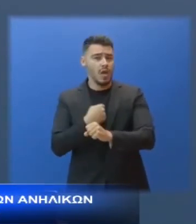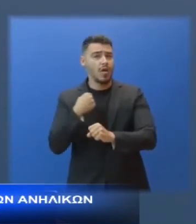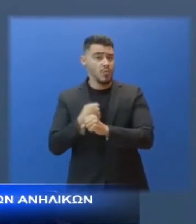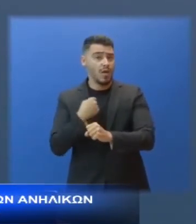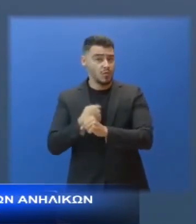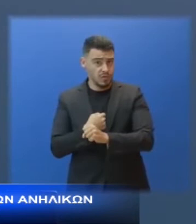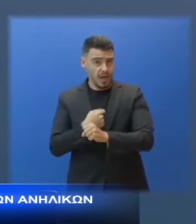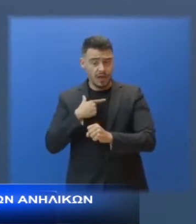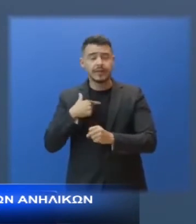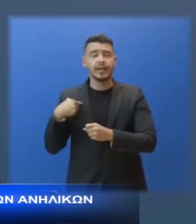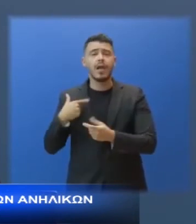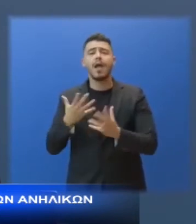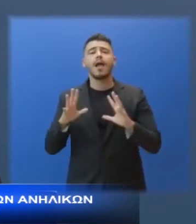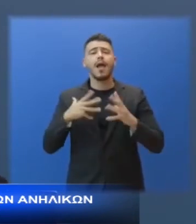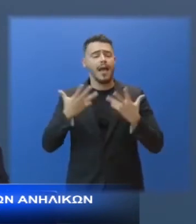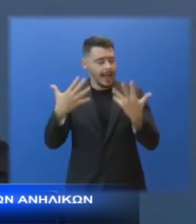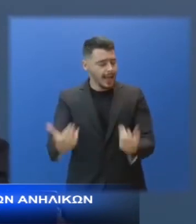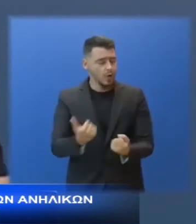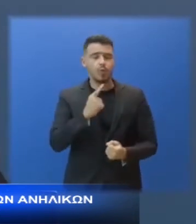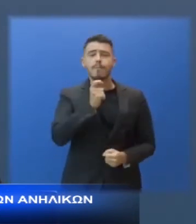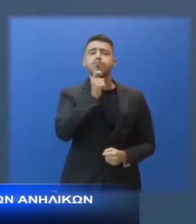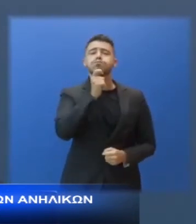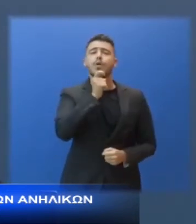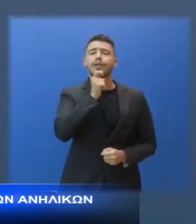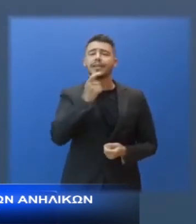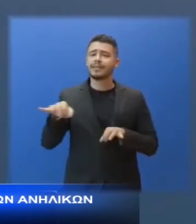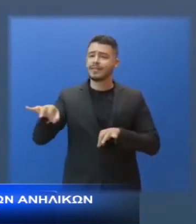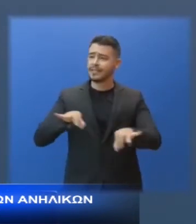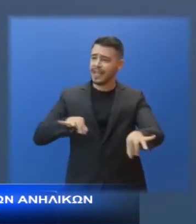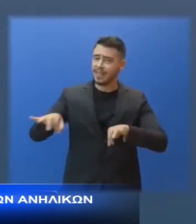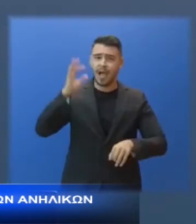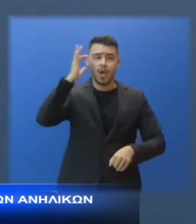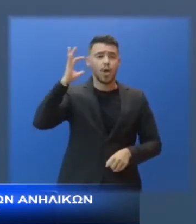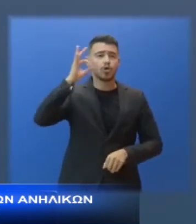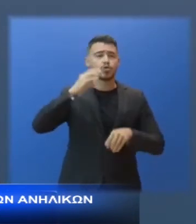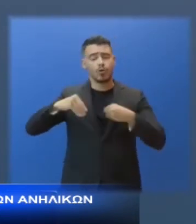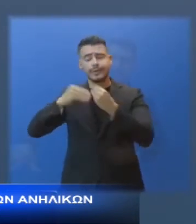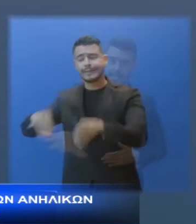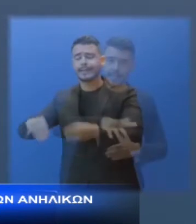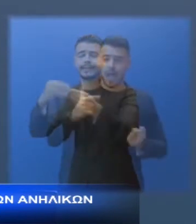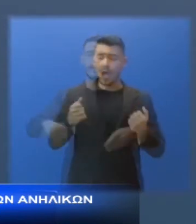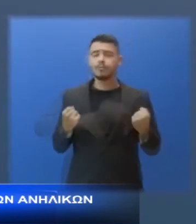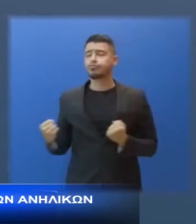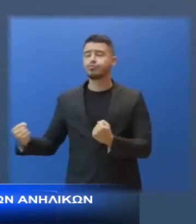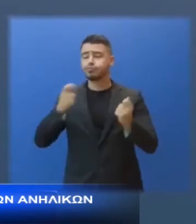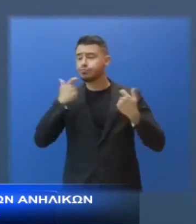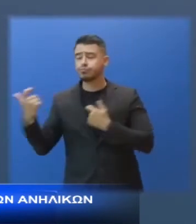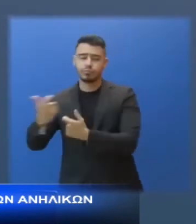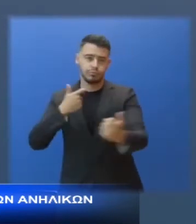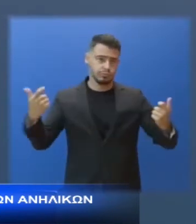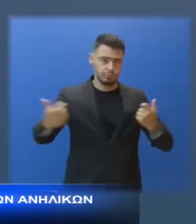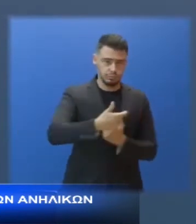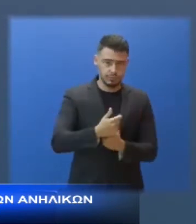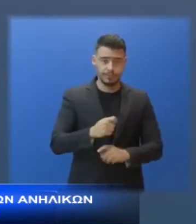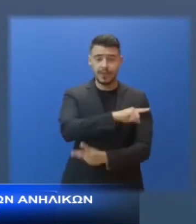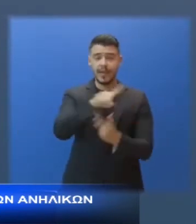ορίζοντες και παράγουν λύσεις για τους πολίτες. Η κυβέρνησή μας δεν σκέφτεται απλώς μόνο νέα πράγματα, αλλά τα πραγματοποιεί κιόλας. Η δεύτερη ανακοίνωση που έχω να